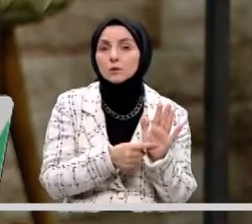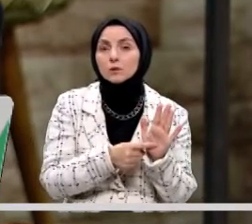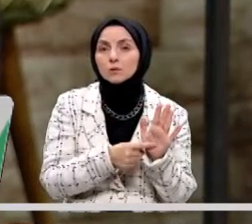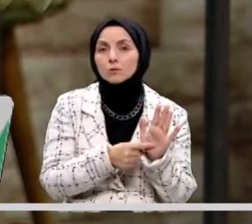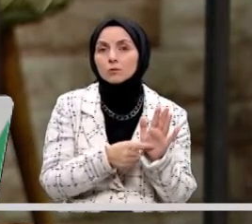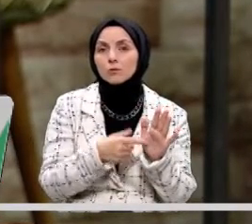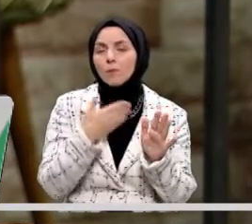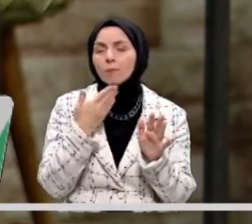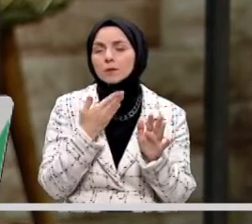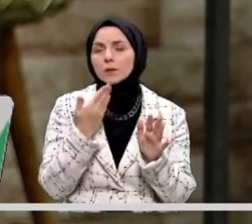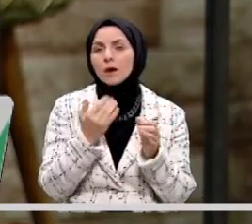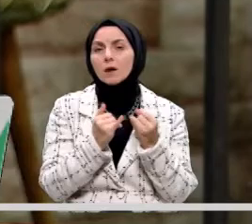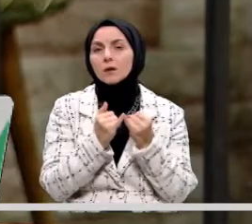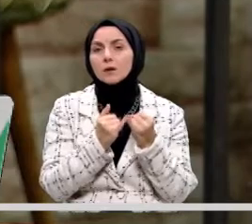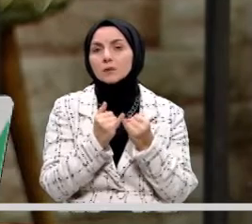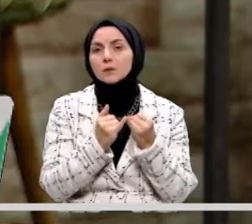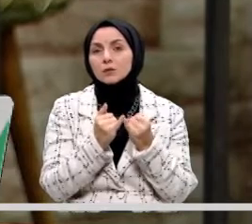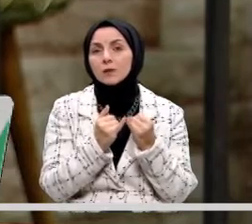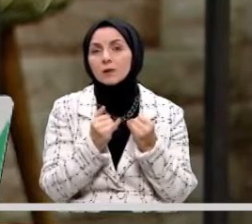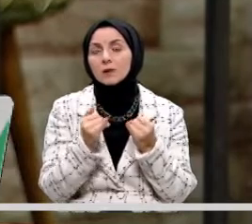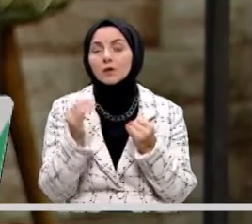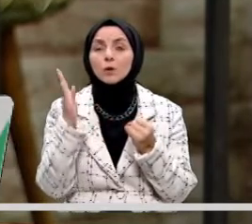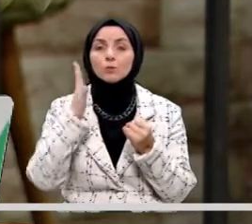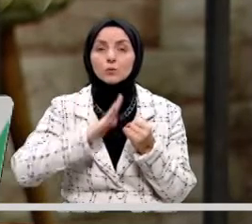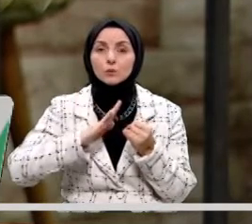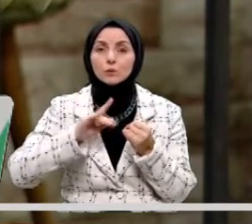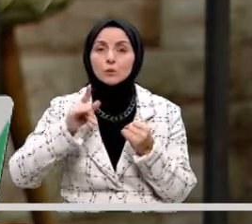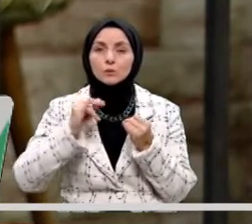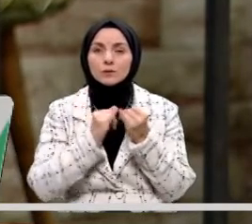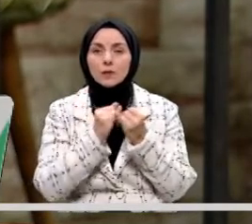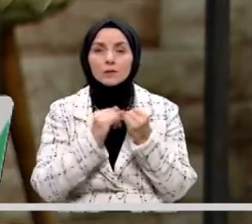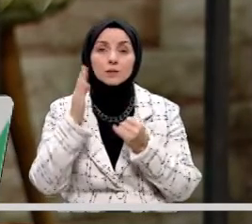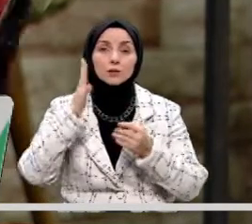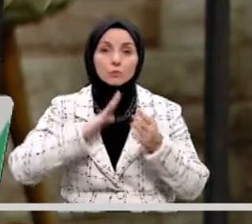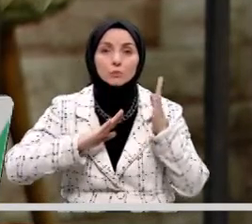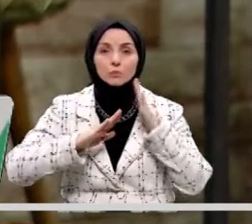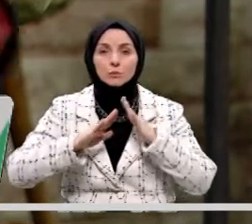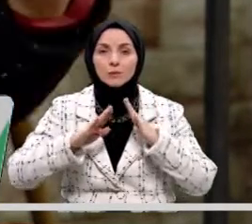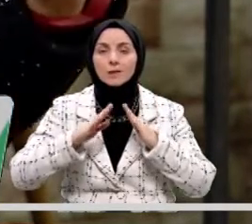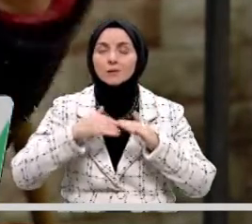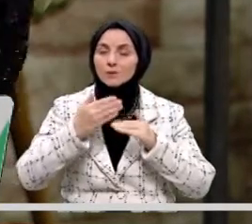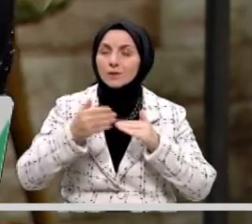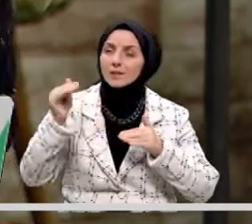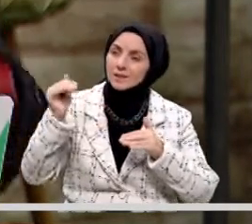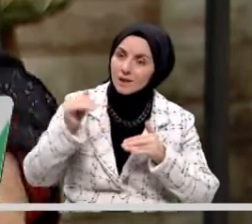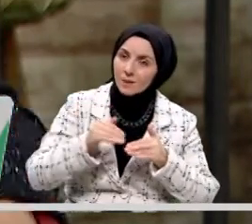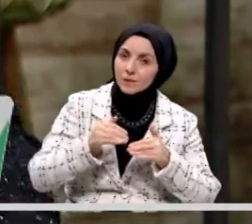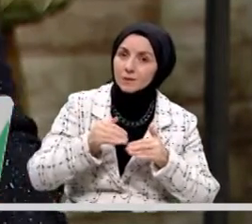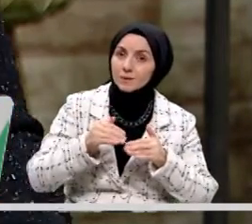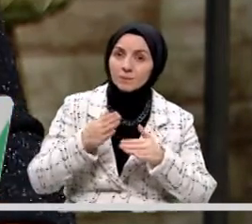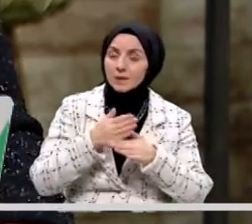kardeşine vurdu Biz ona kardeşine vurduğu zaman gel bakalım Sen kardeşini vurdu vuramazsın falan yok orada ya da sen niye vuruyorsun ne